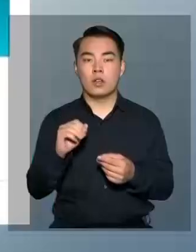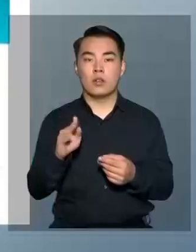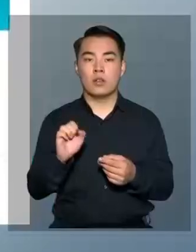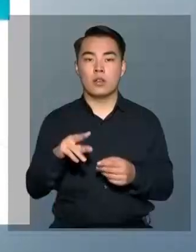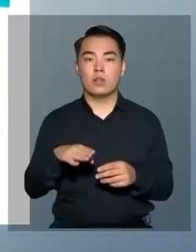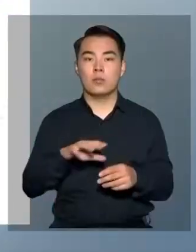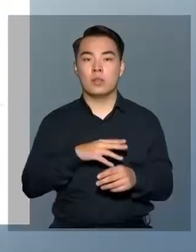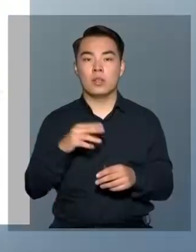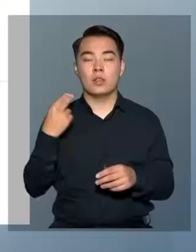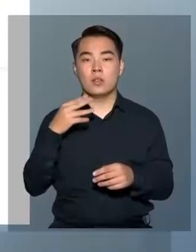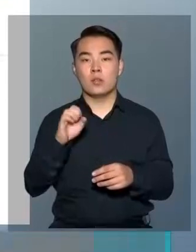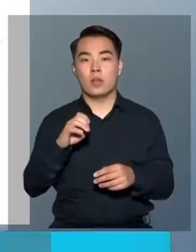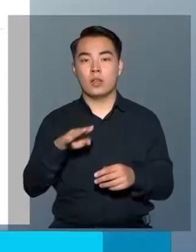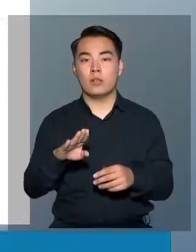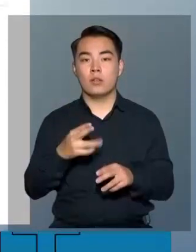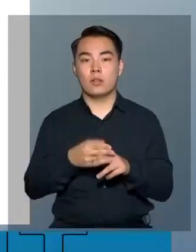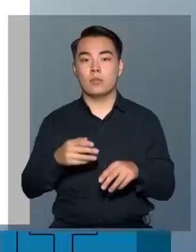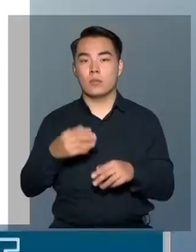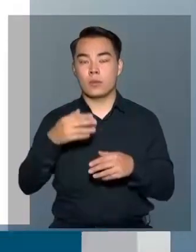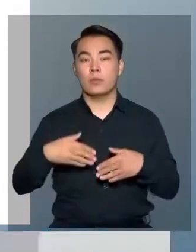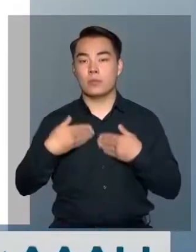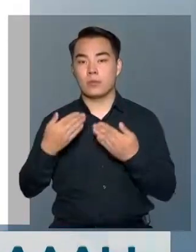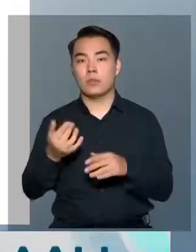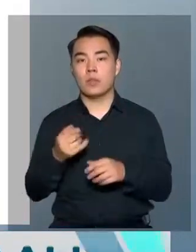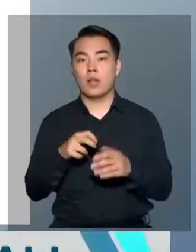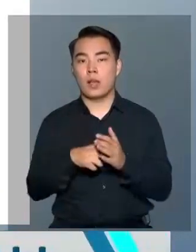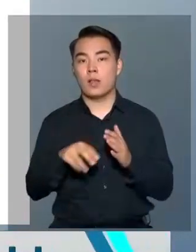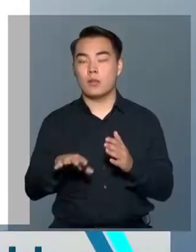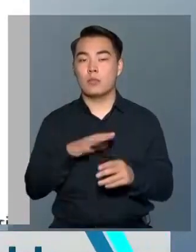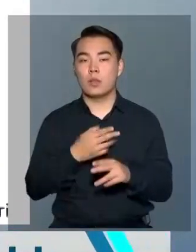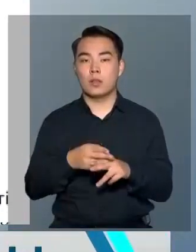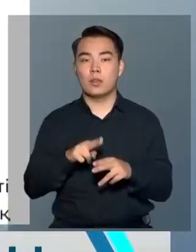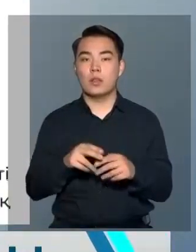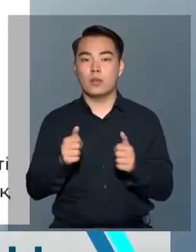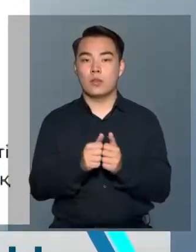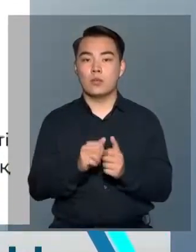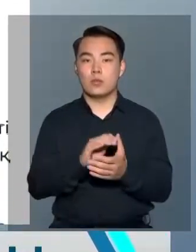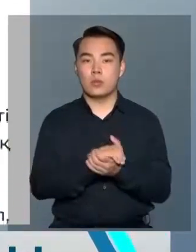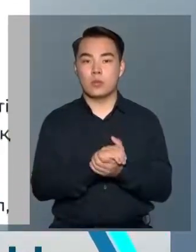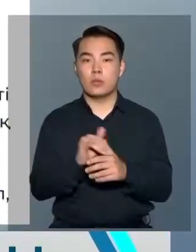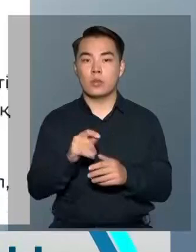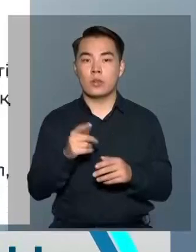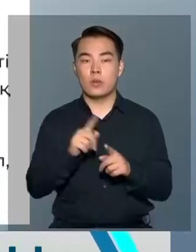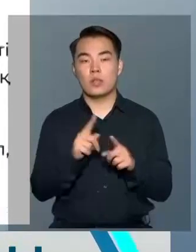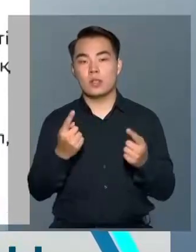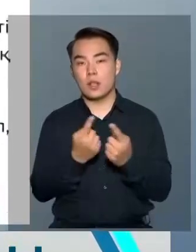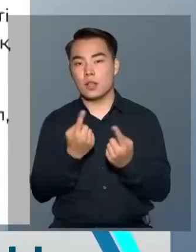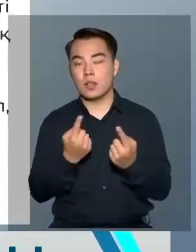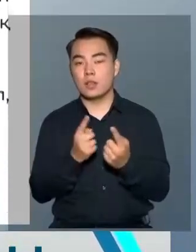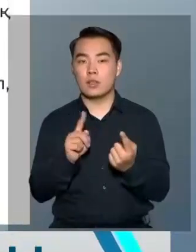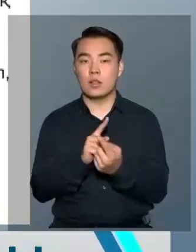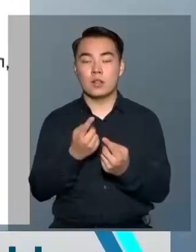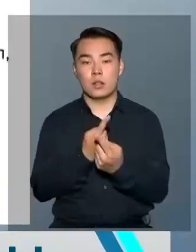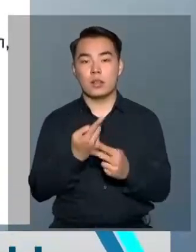бүгін Қасым Жомарт Тоқаевтың атына құттықтау жеделхатын жіберді. Бүгінде көршілік қарым-қатынас стратегиялық серіктестік қарқынды